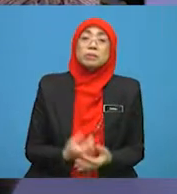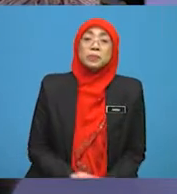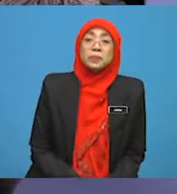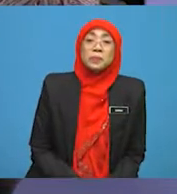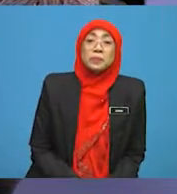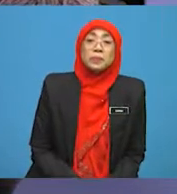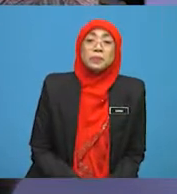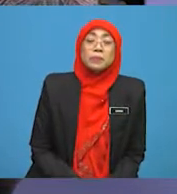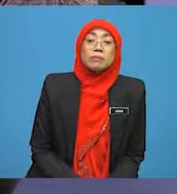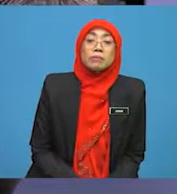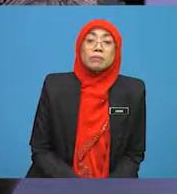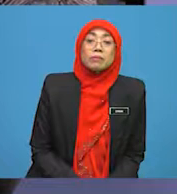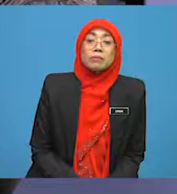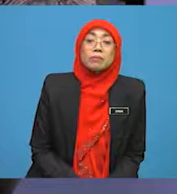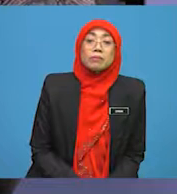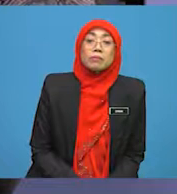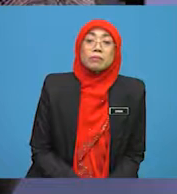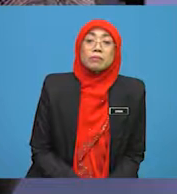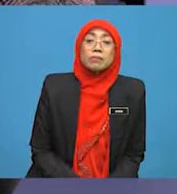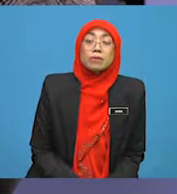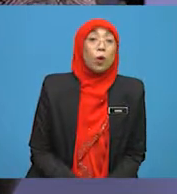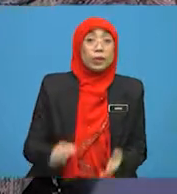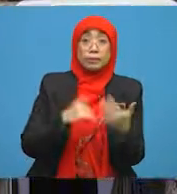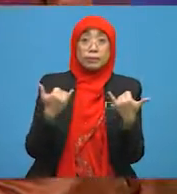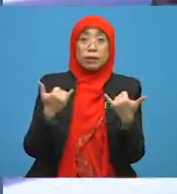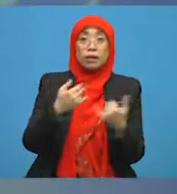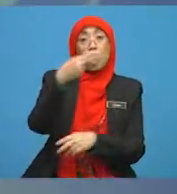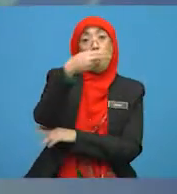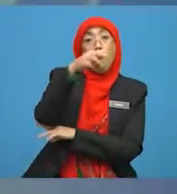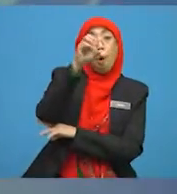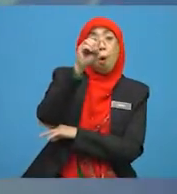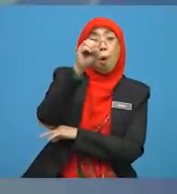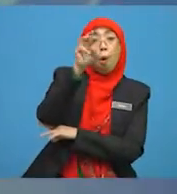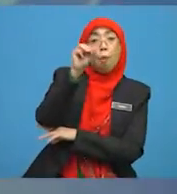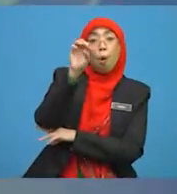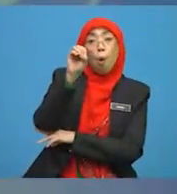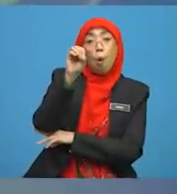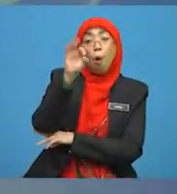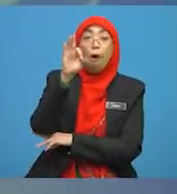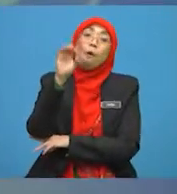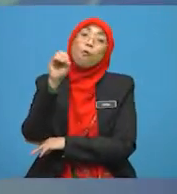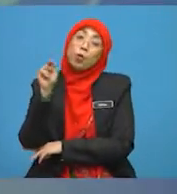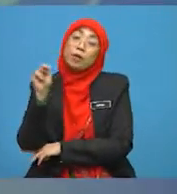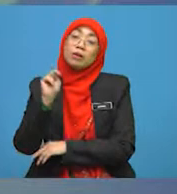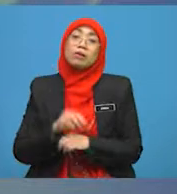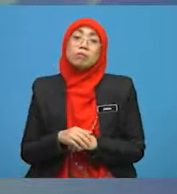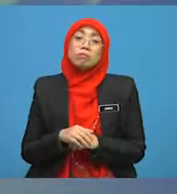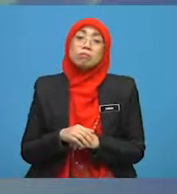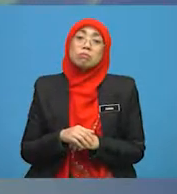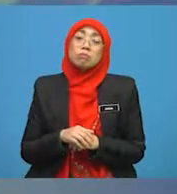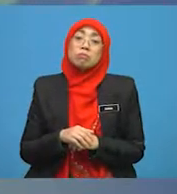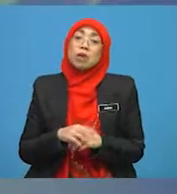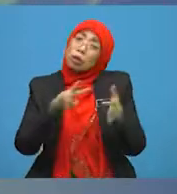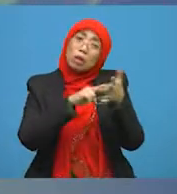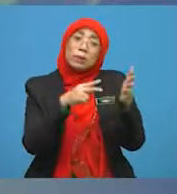cikgu jelaskan. Kita mulakan dengan homofon. apakah homofon? Homofon